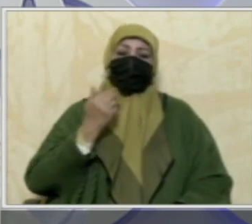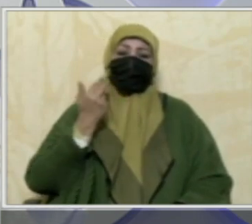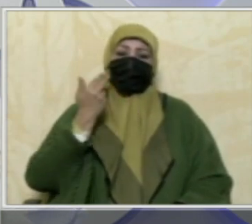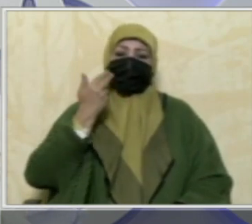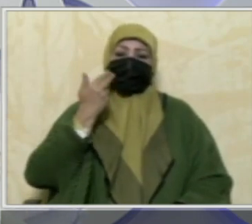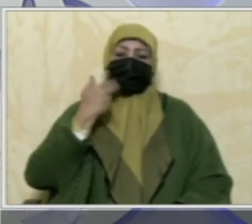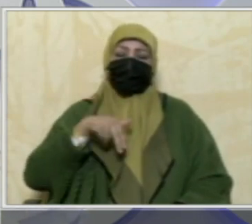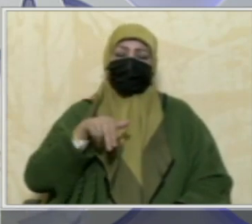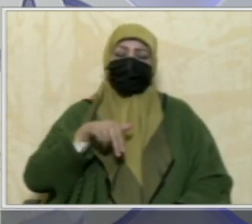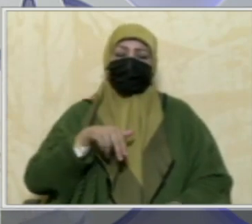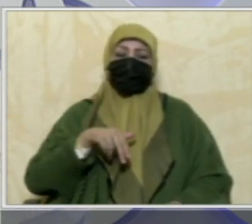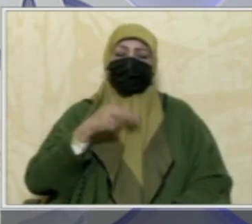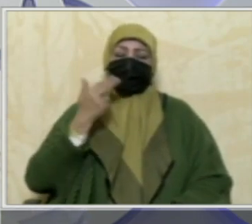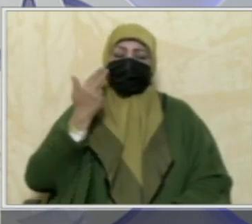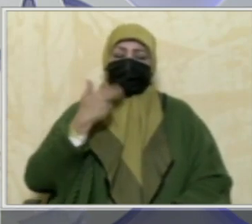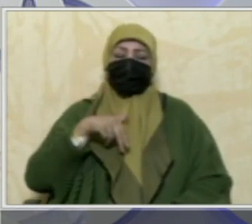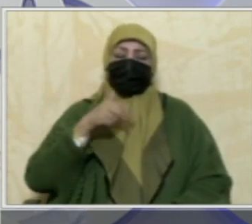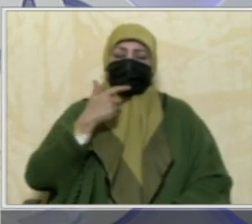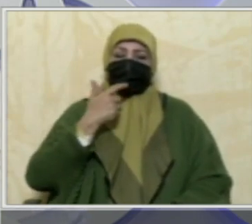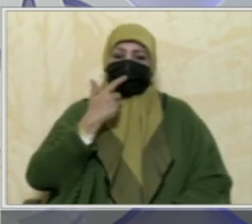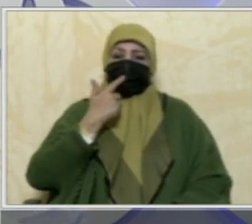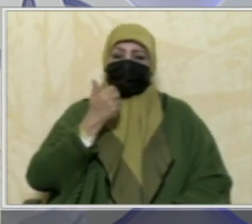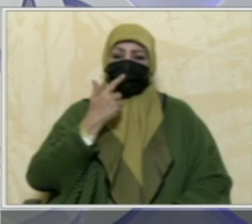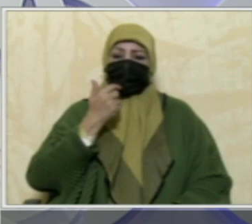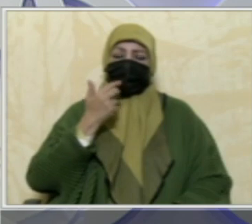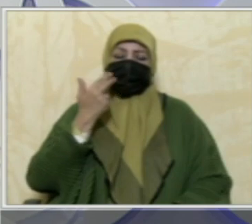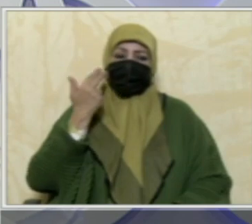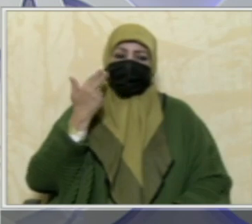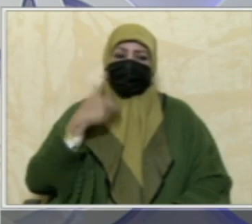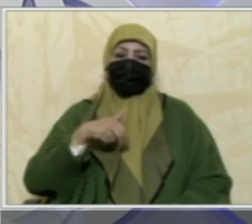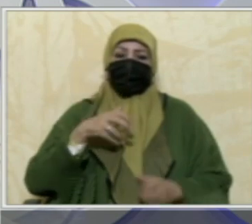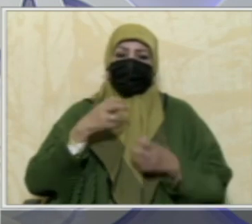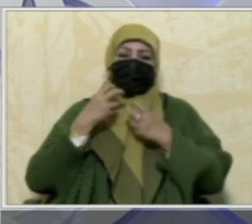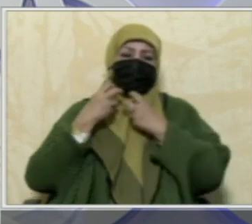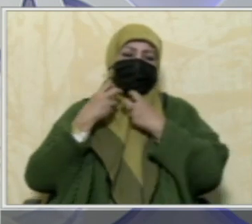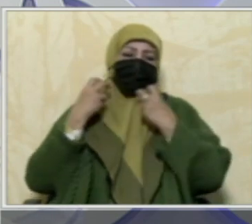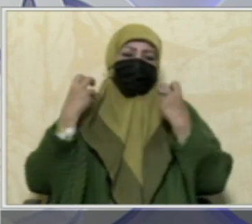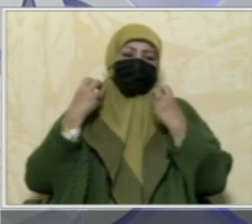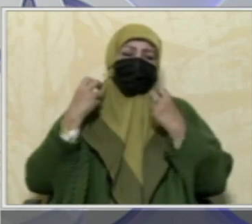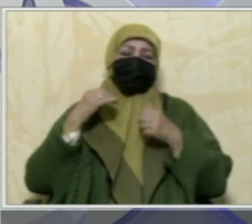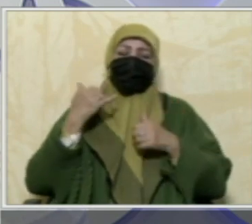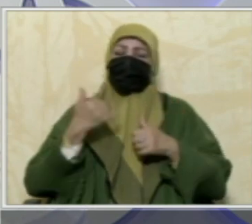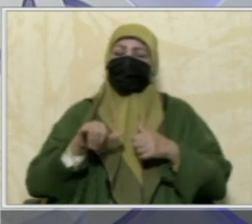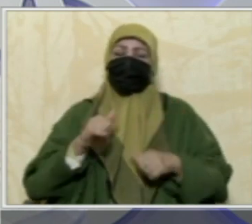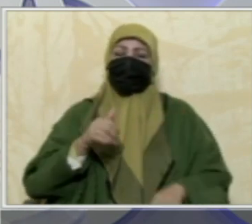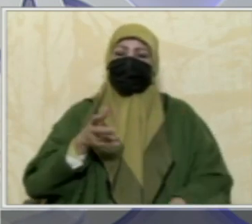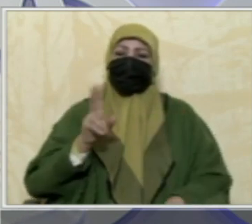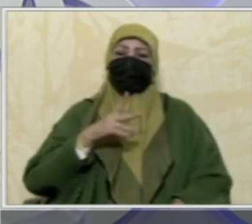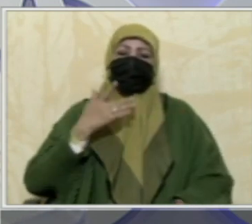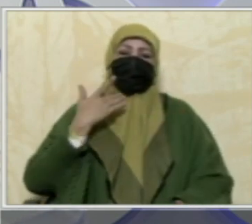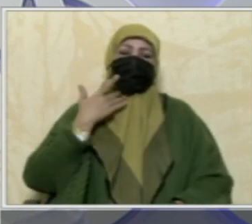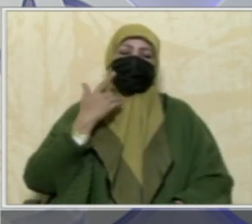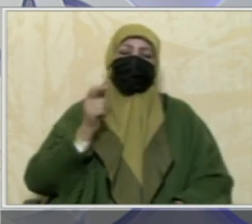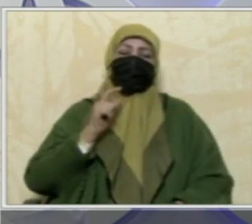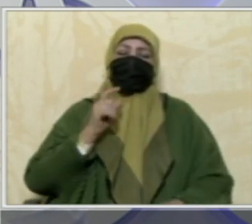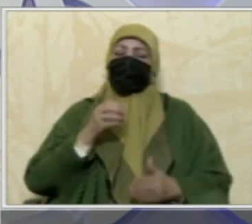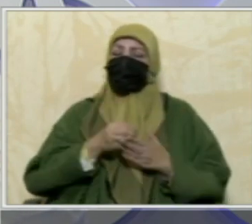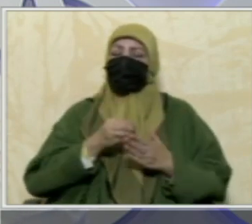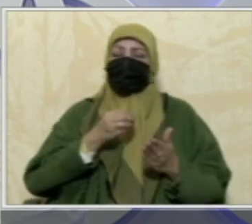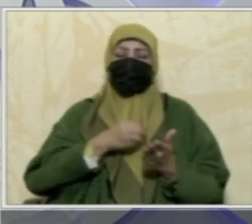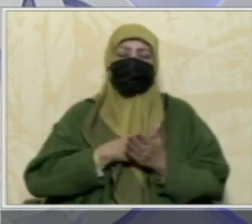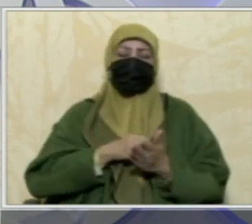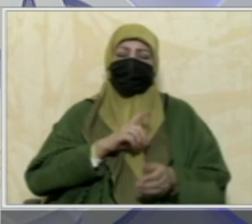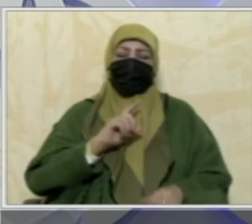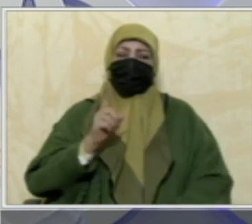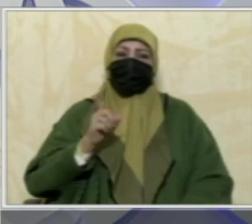كبير ولم تبرا يوم العيد هنا لا تجزم ولهذا نقول اللي عنده شافها